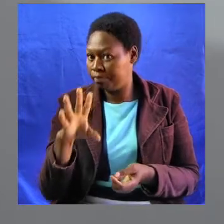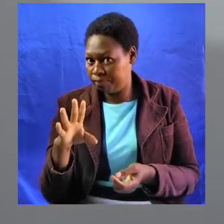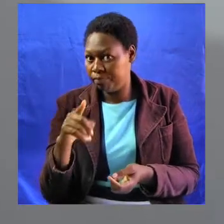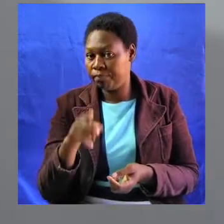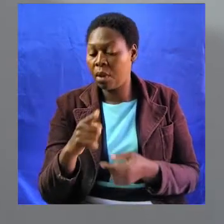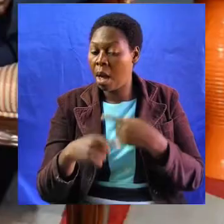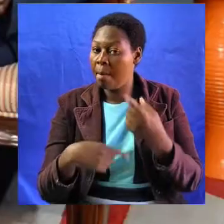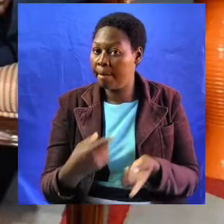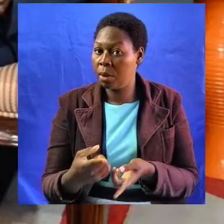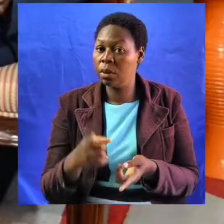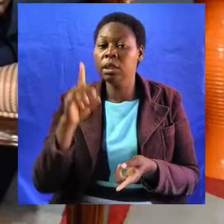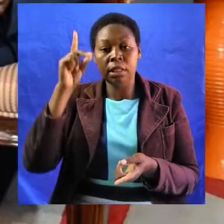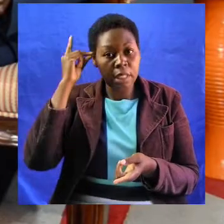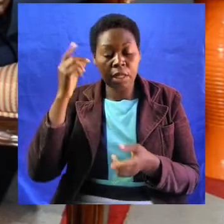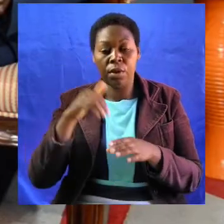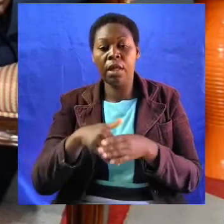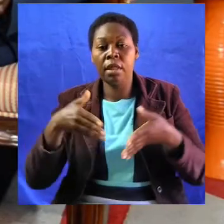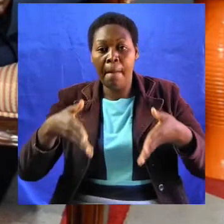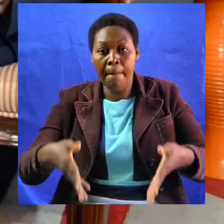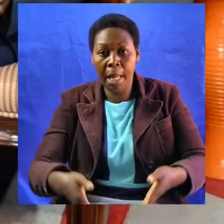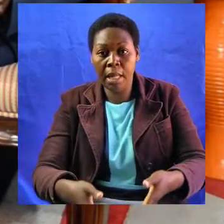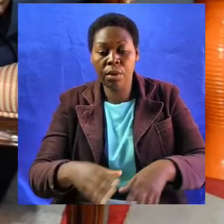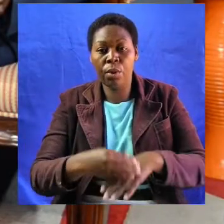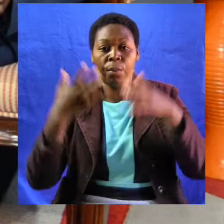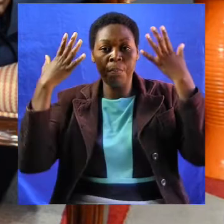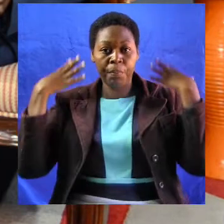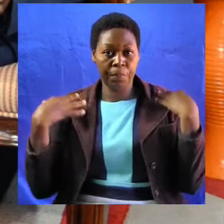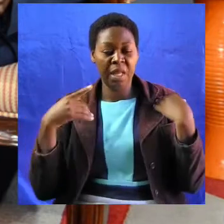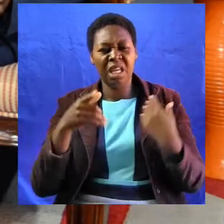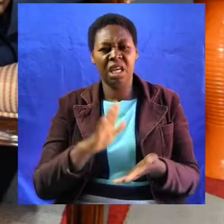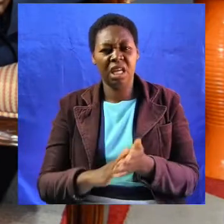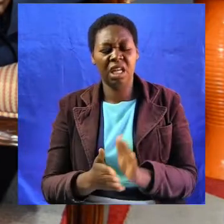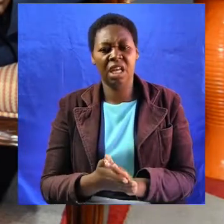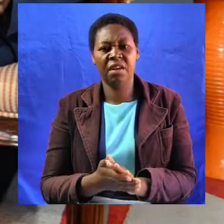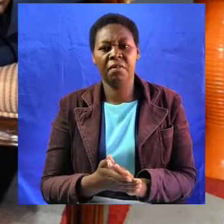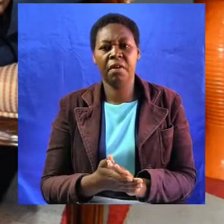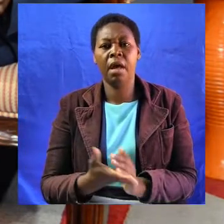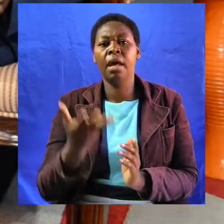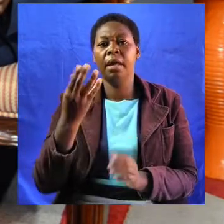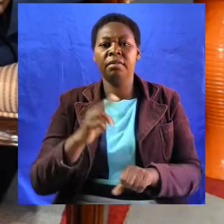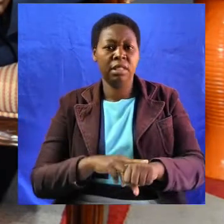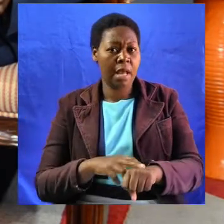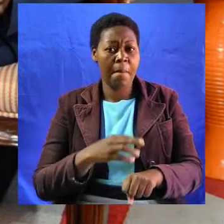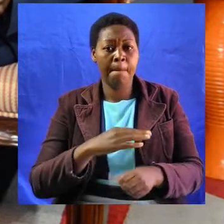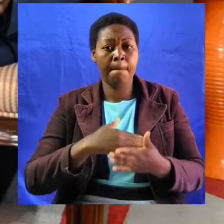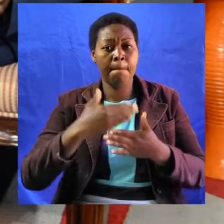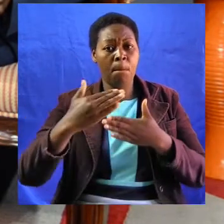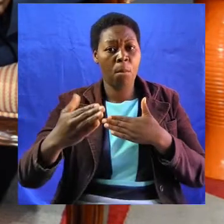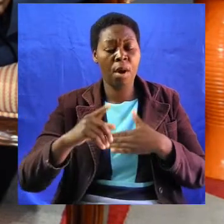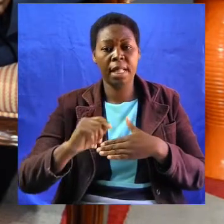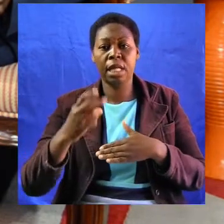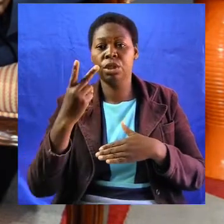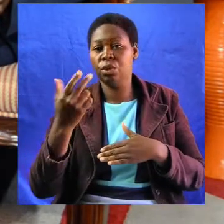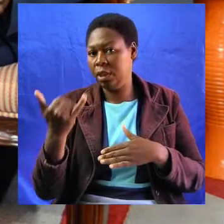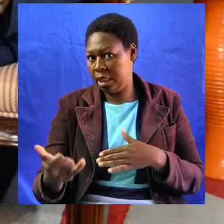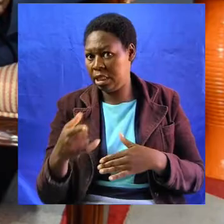reshomba Dariasu haana kuzotonga kwenguva yakareba haana kupfudza 2 years right. Saka paakabva pachigaro